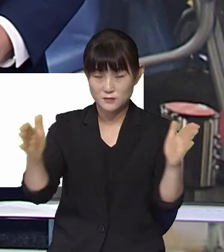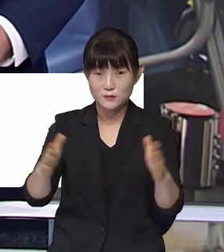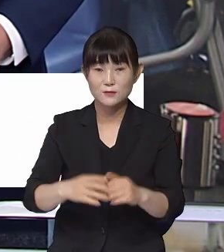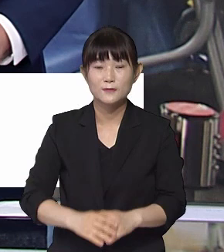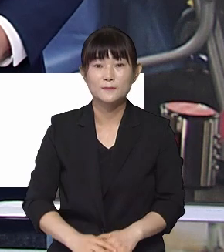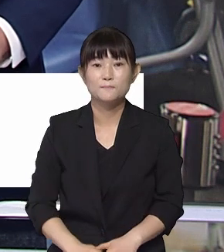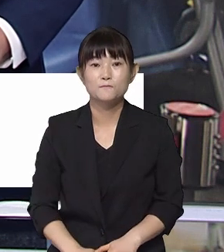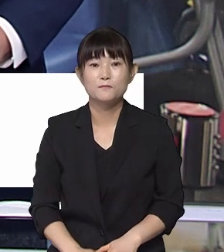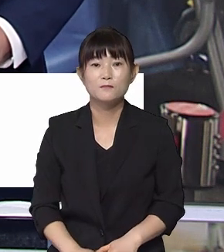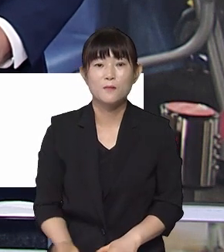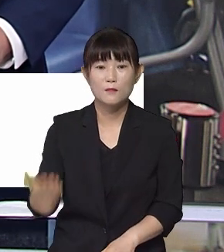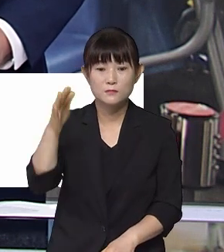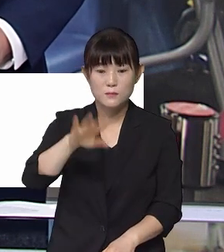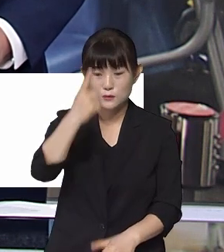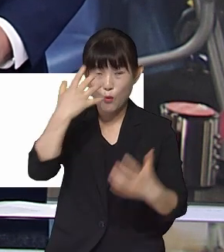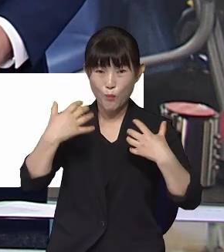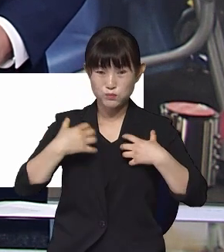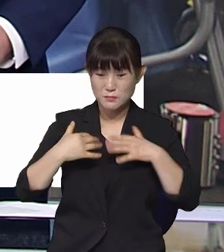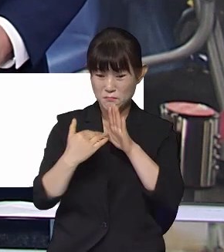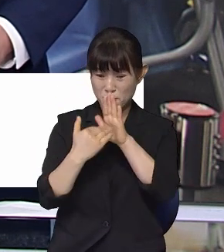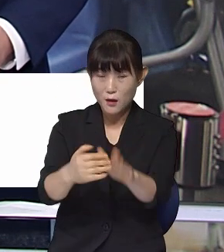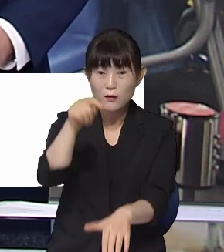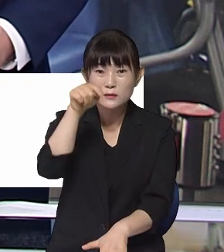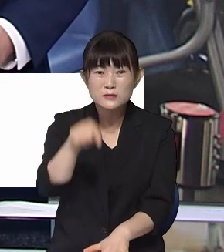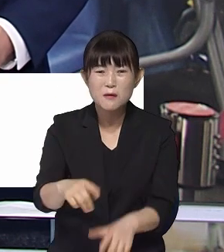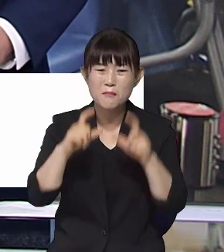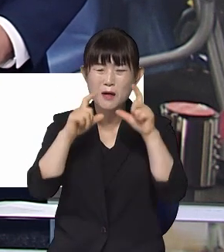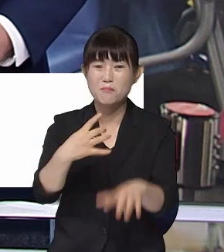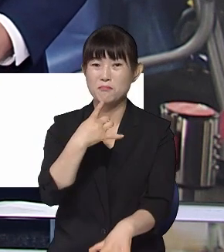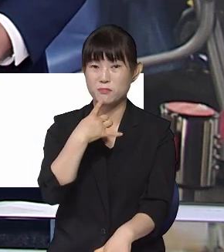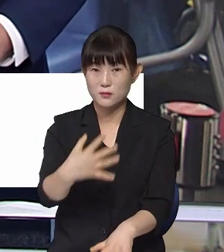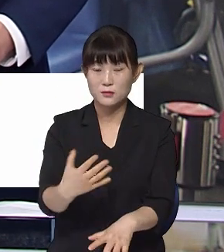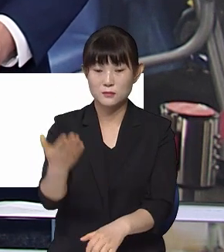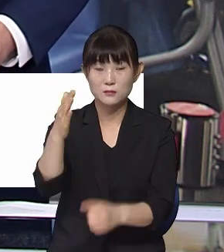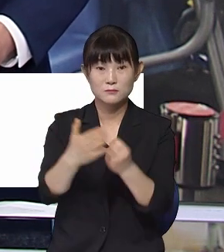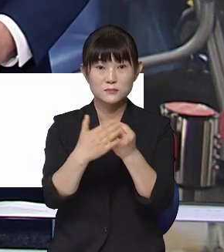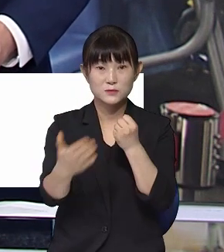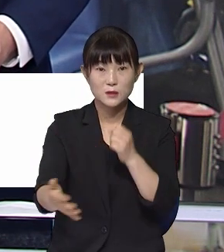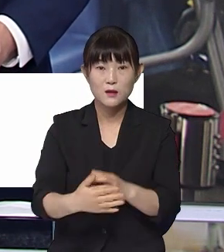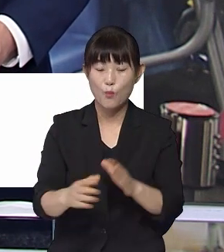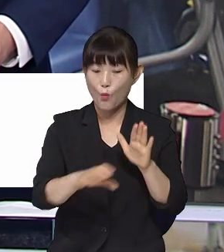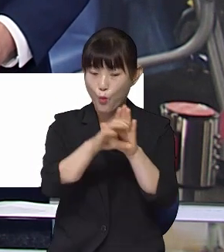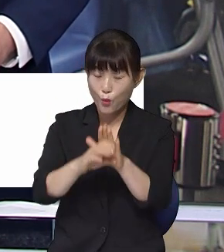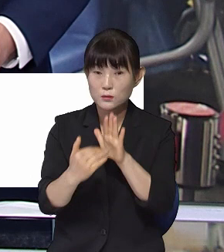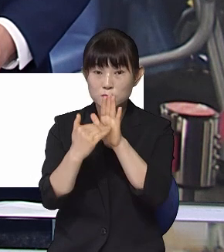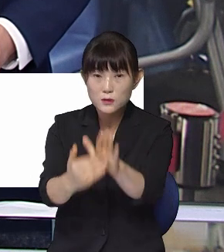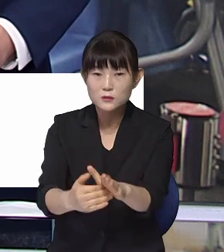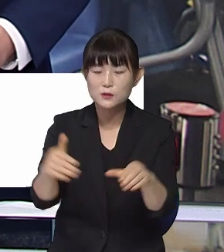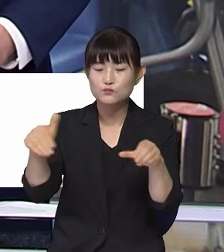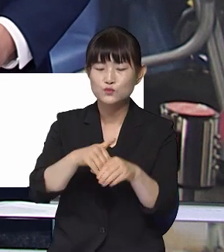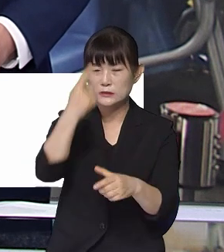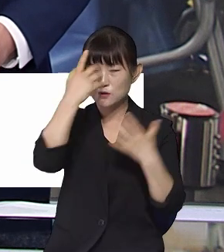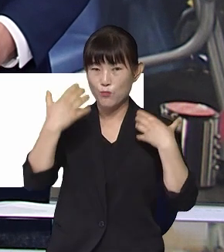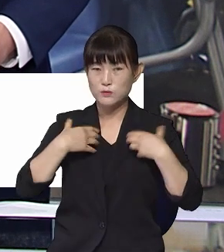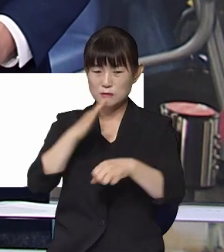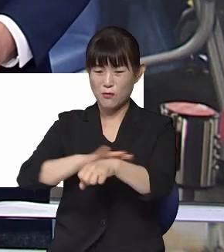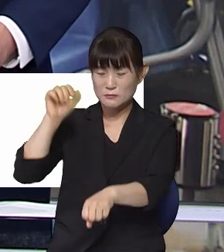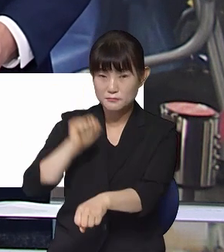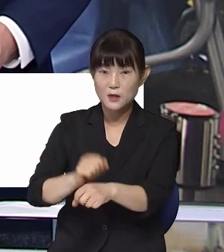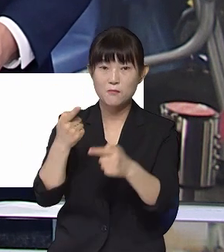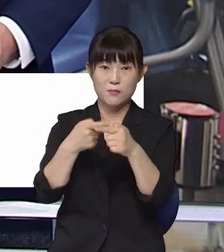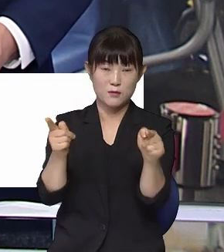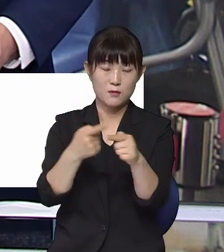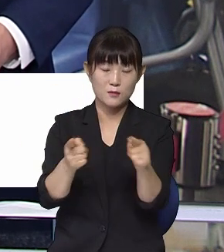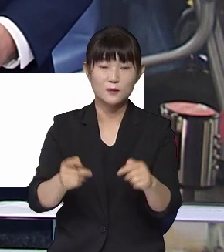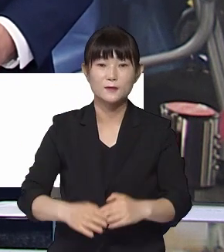있는데요 하지만 정부의 방역 지침이 선언적 수준에 그치면서 코로 날 그 댁은 문제는 정보가 더 잘했다 는 지적까지 나옵니다